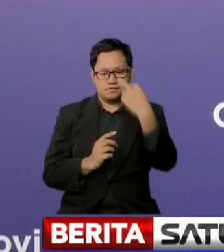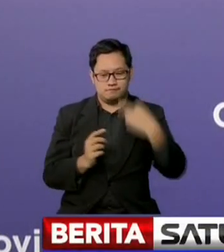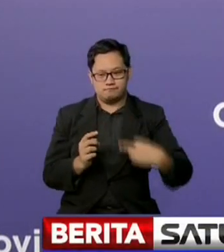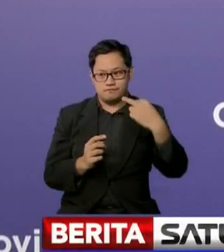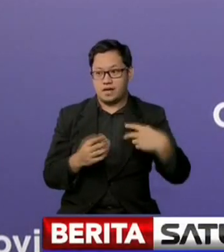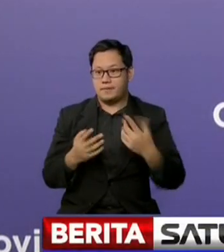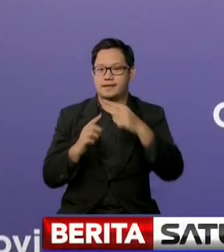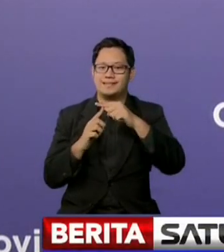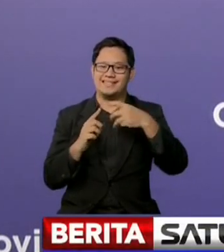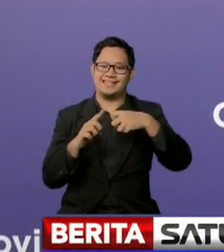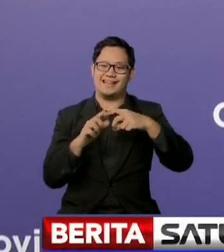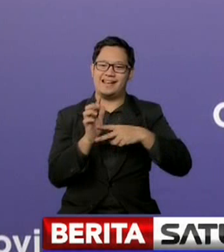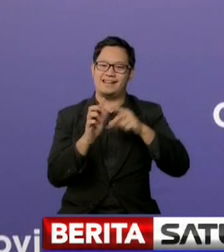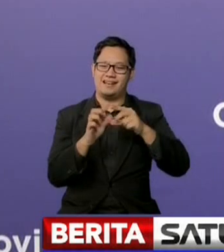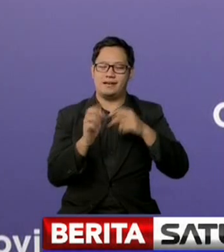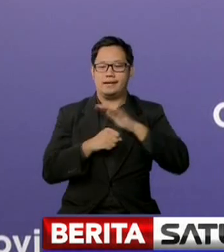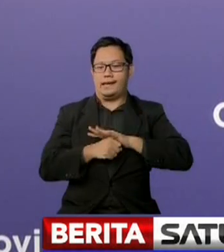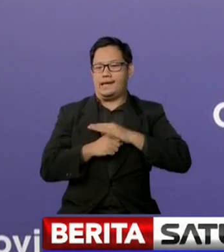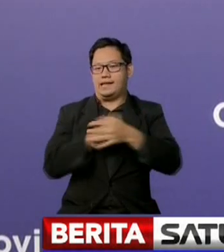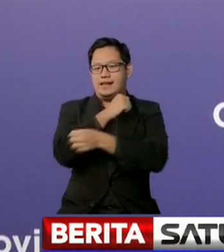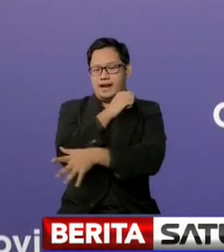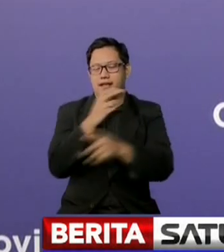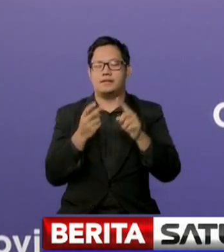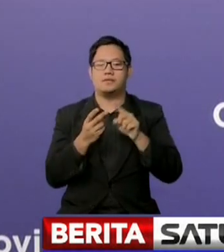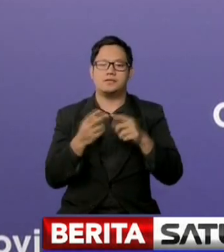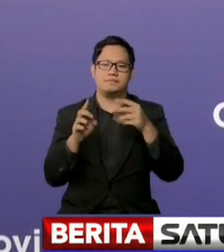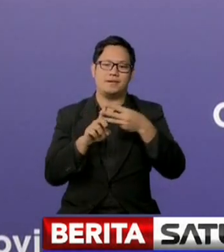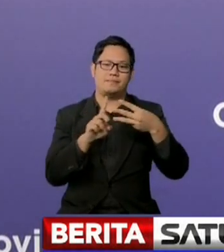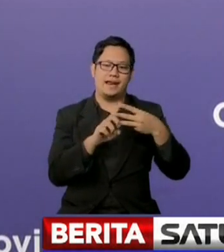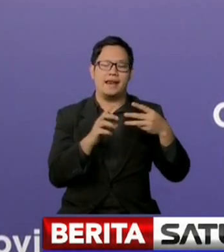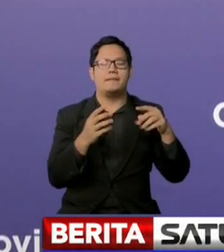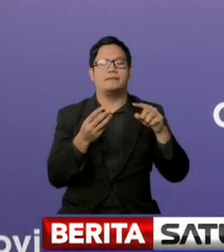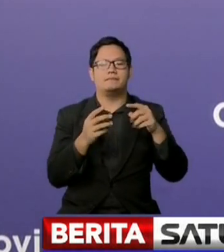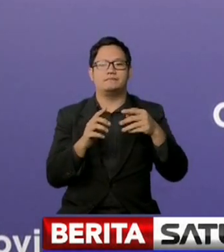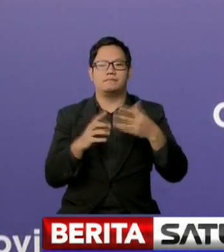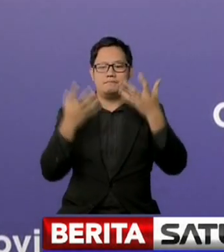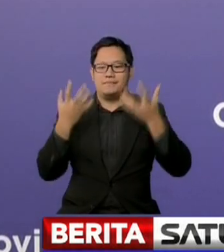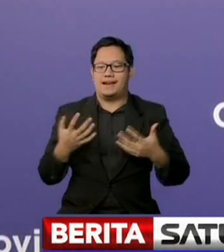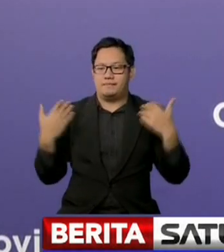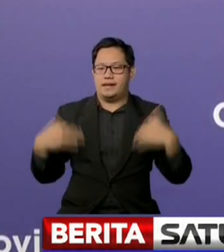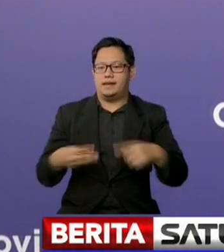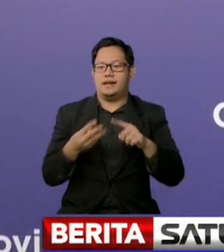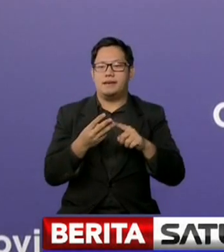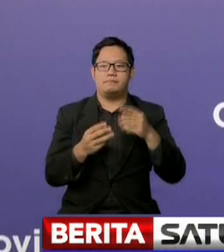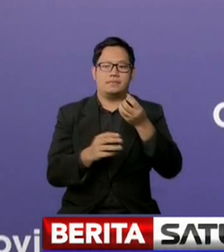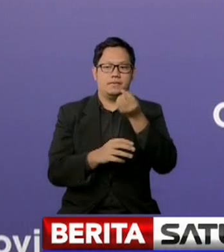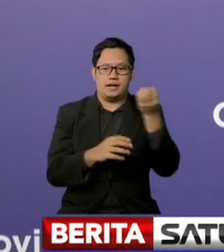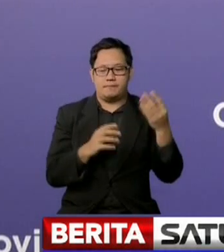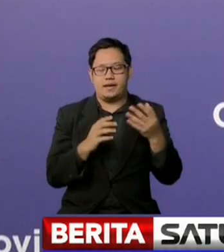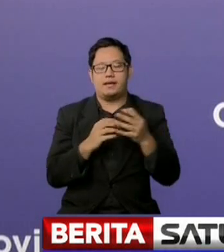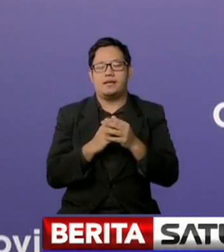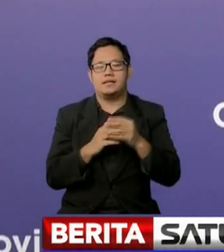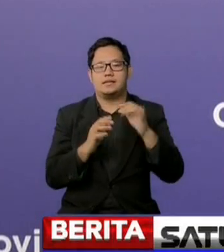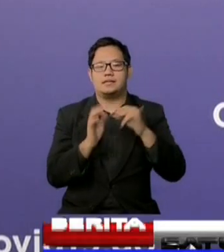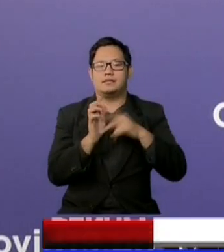tekanan darah gula darah indeks berat badan dan indikator kesehatan personal lainnya Mari kita